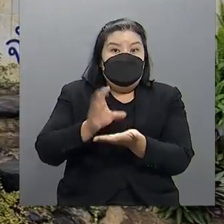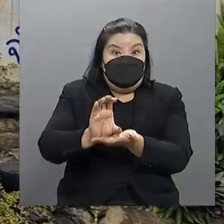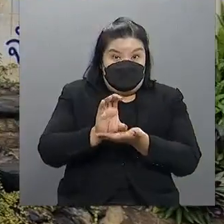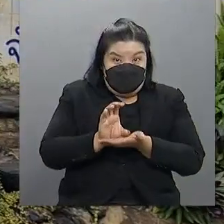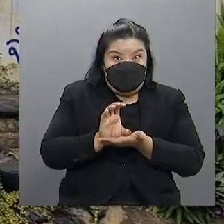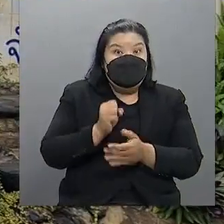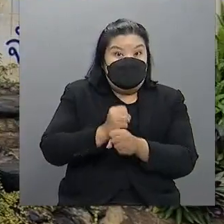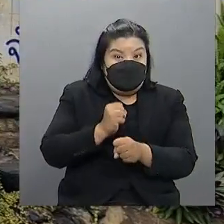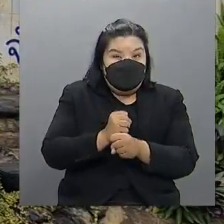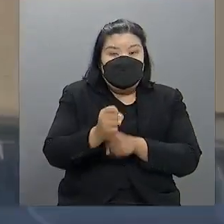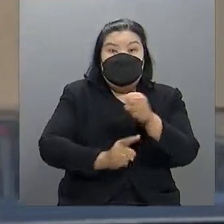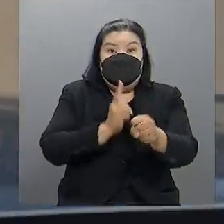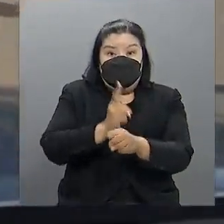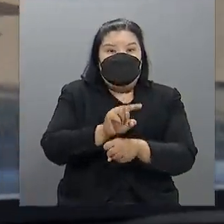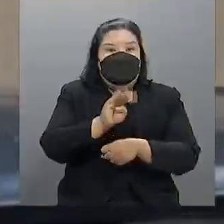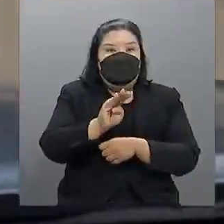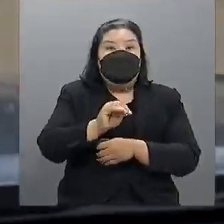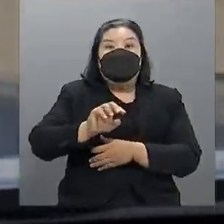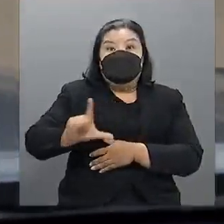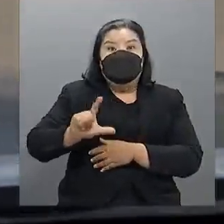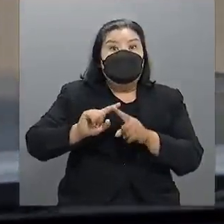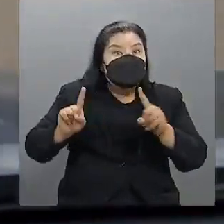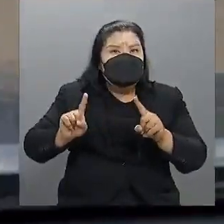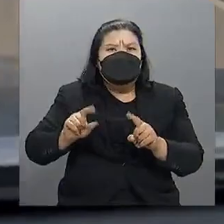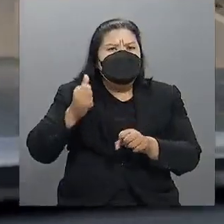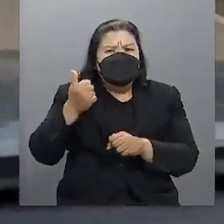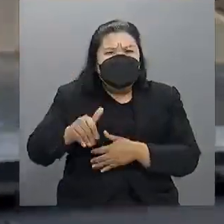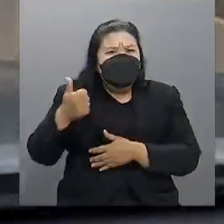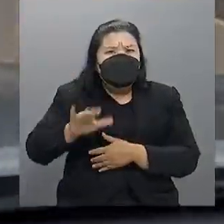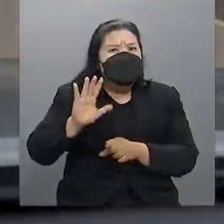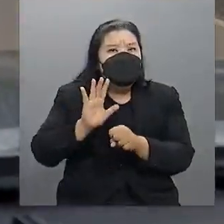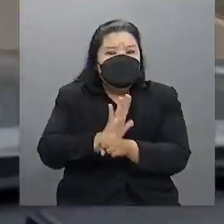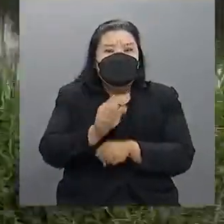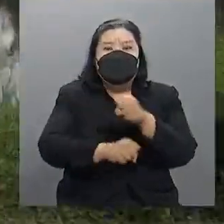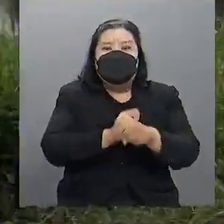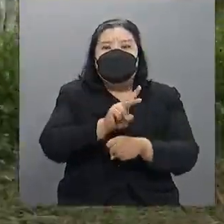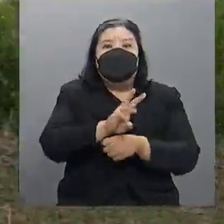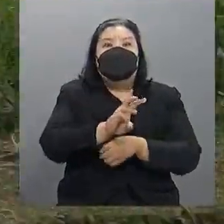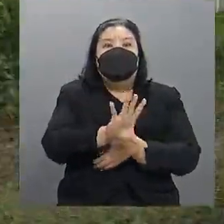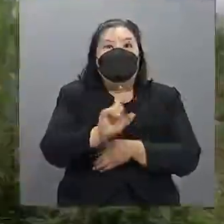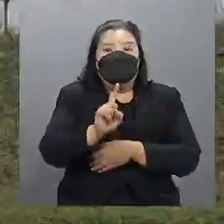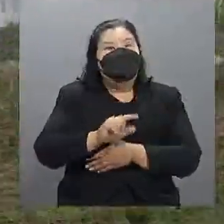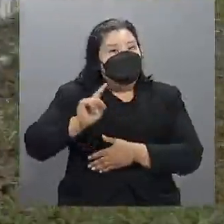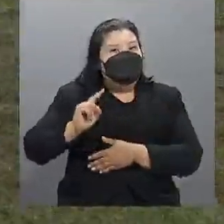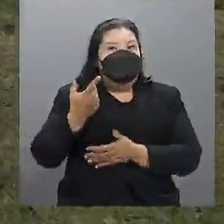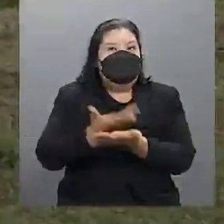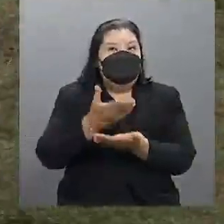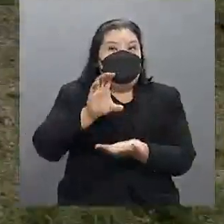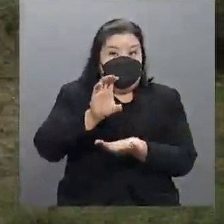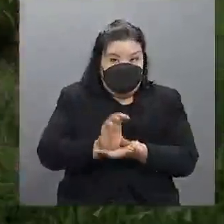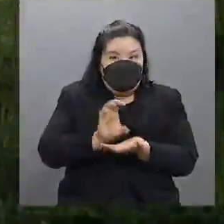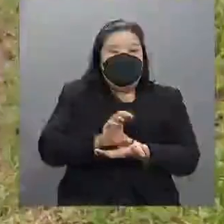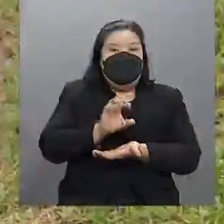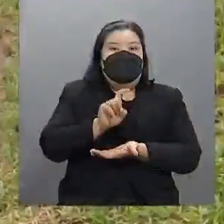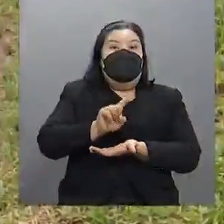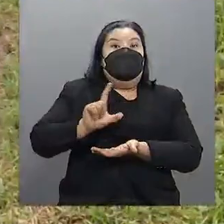าทแต่ยังไม่เพียงพอในปี2565จึงได้ตั้งงบประมาณไว้51ล้านบาทเพื่อใช้ด้